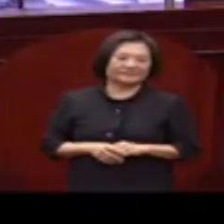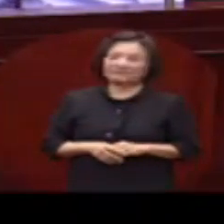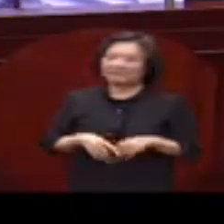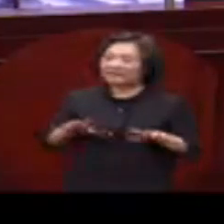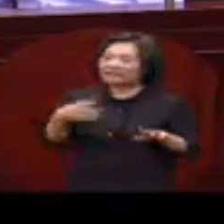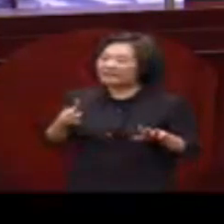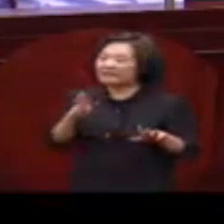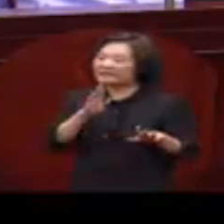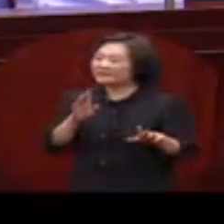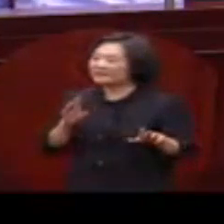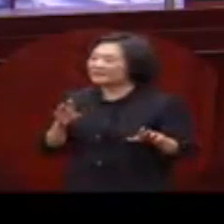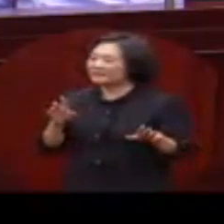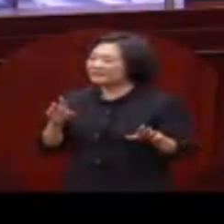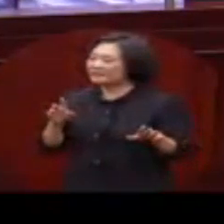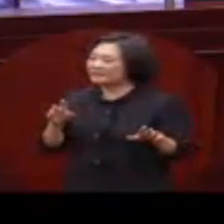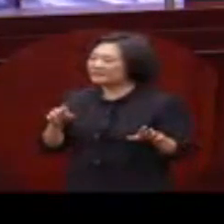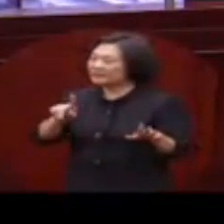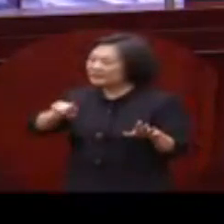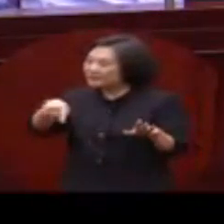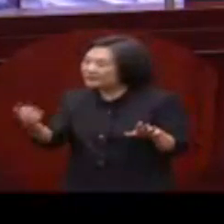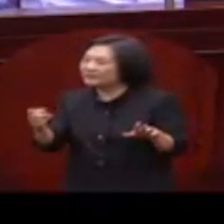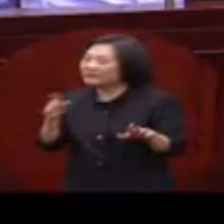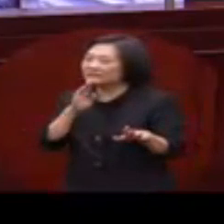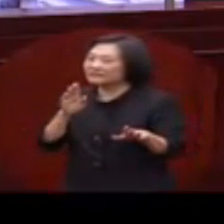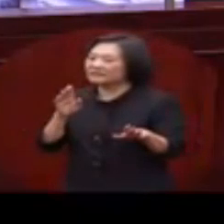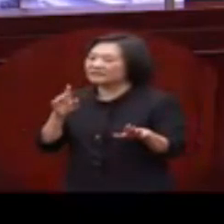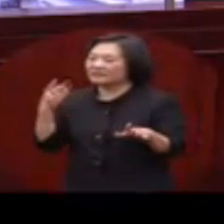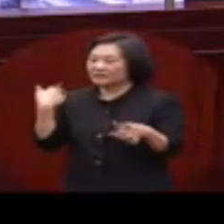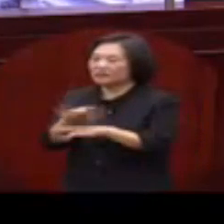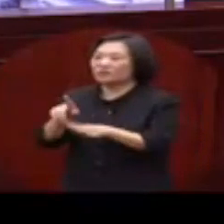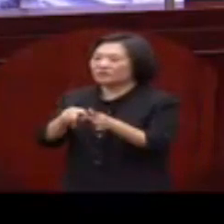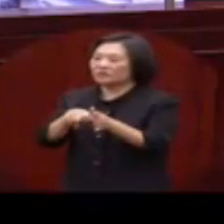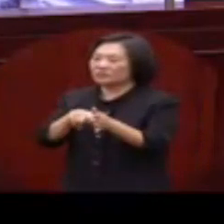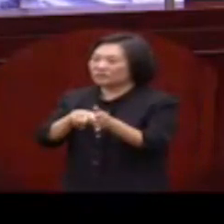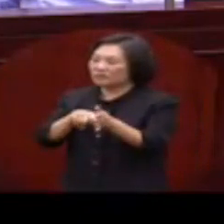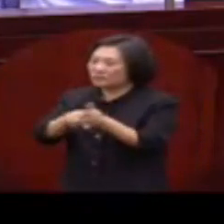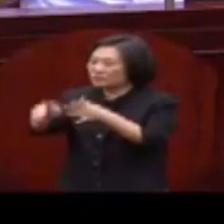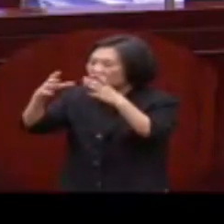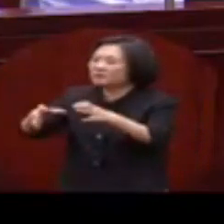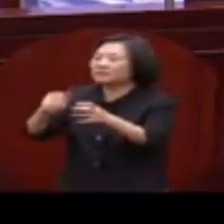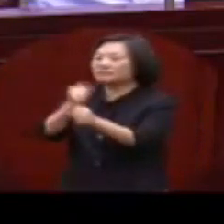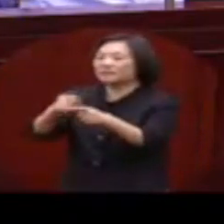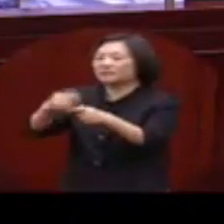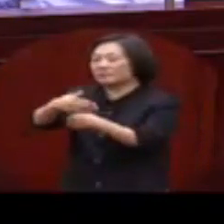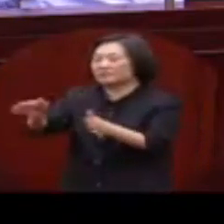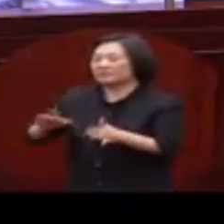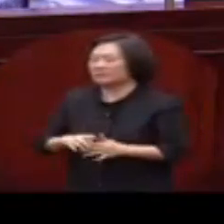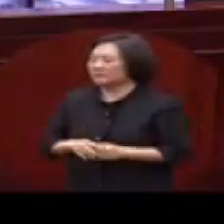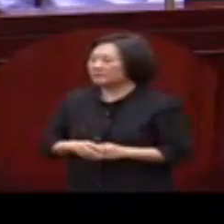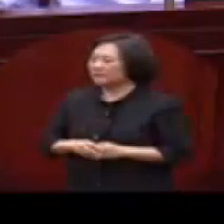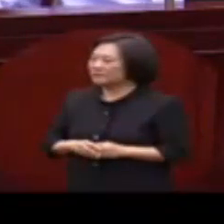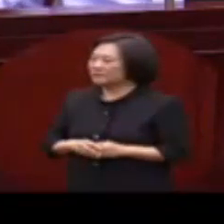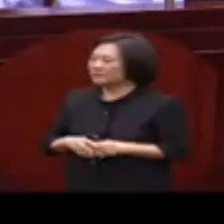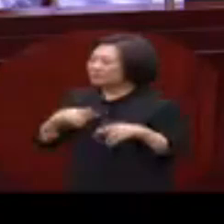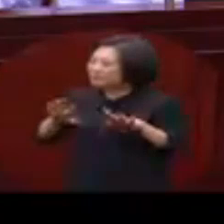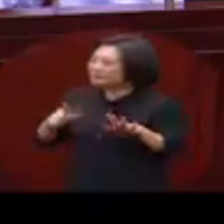麦子产业哈，这个是我们陆陆续在做，我们今年会成立专案办公室的哈，那会有整个慢慢的，我们